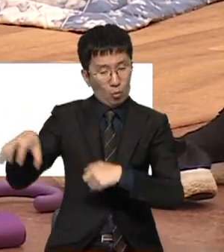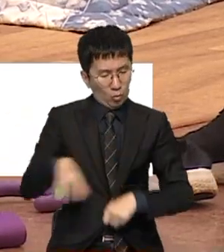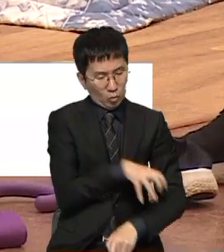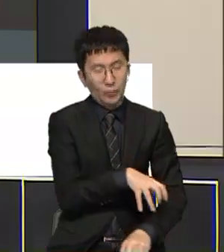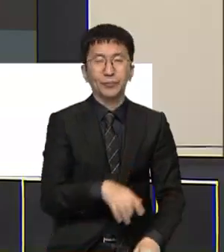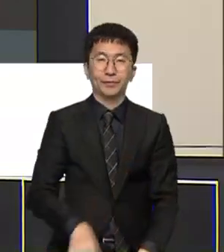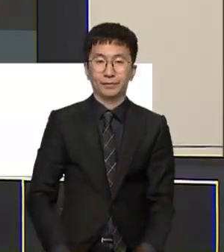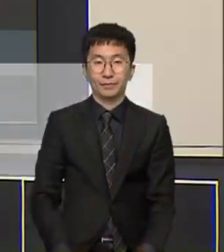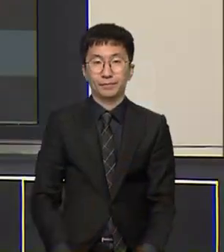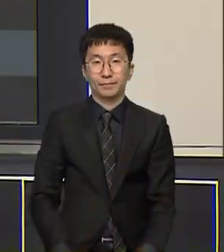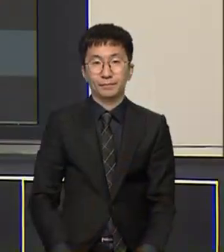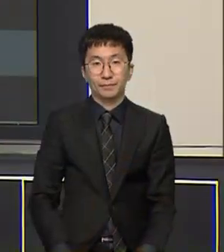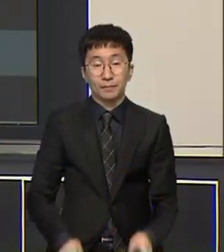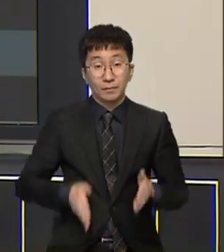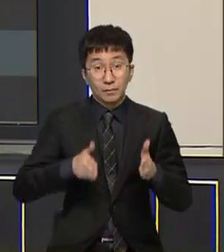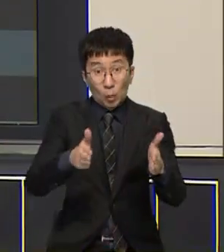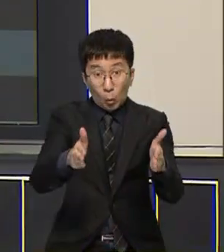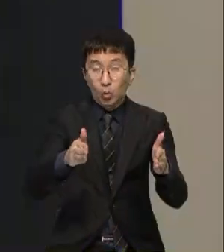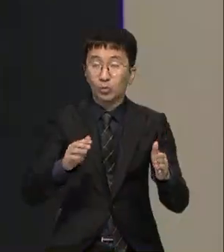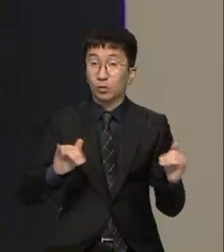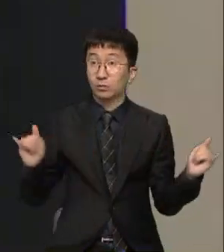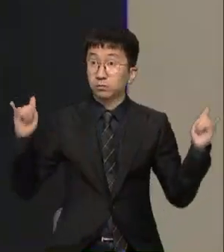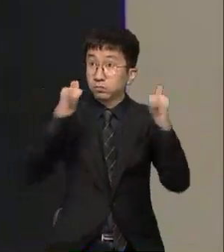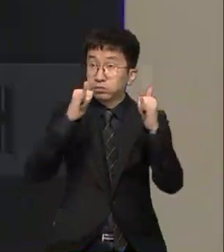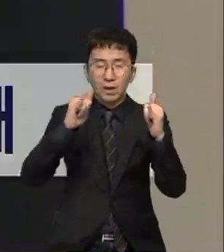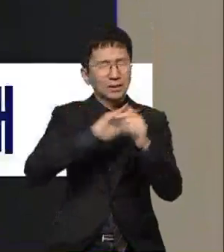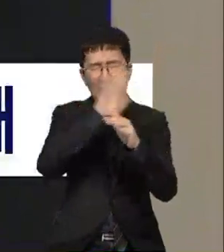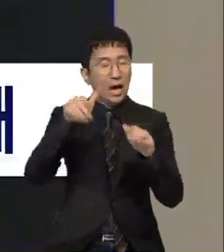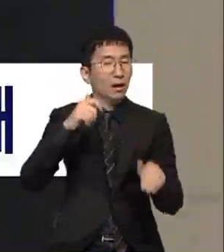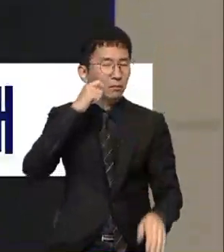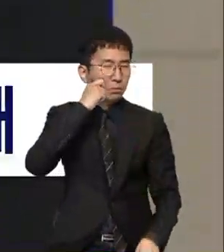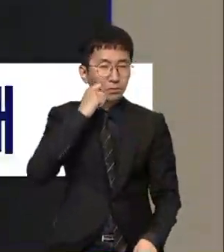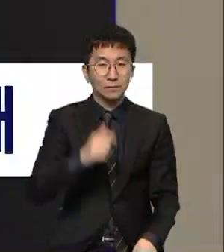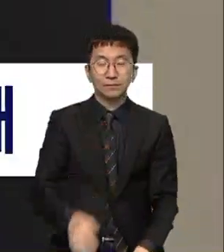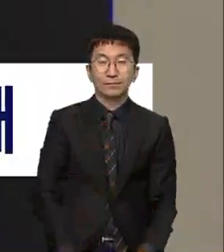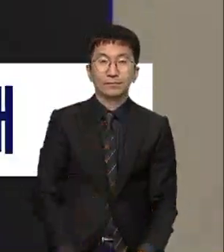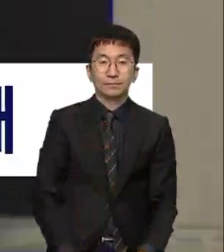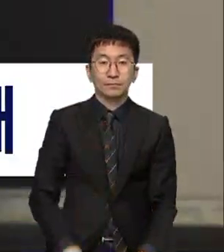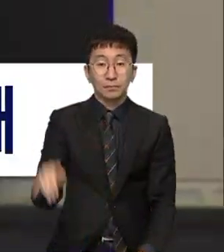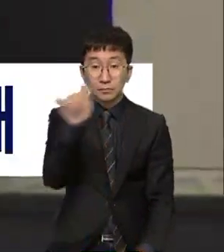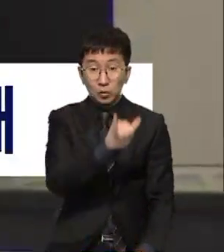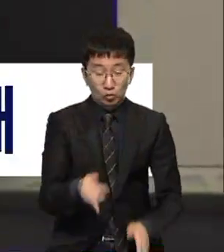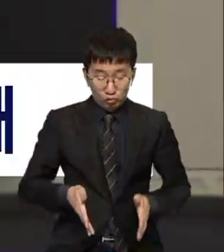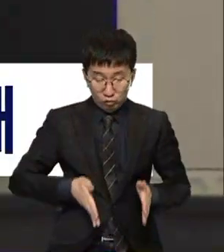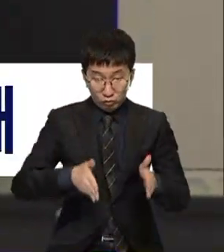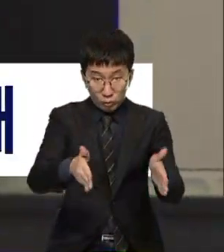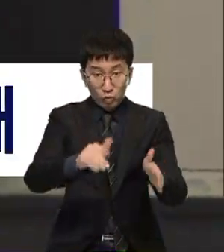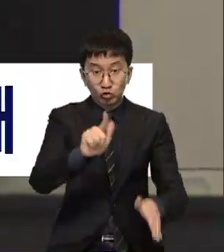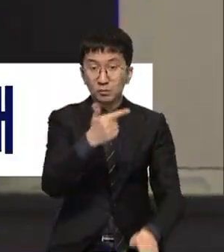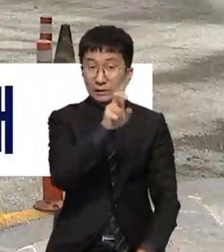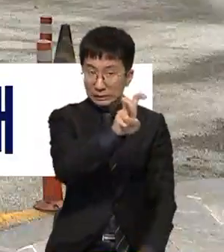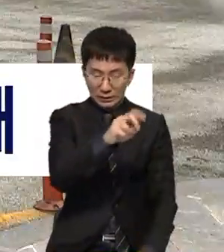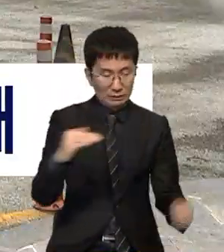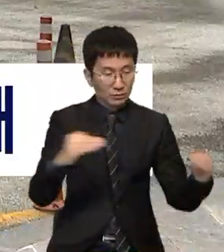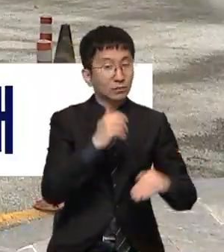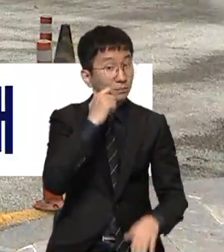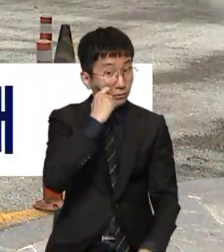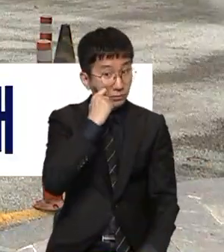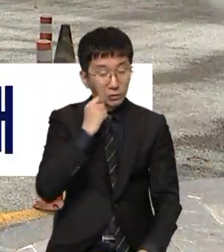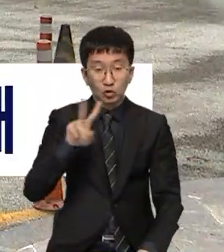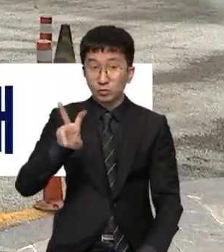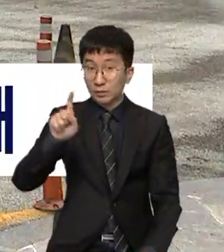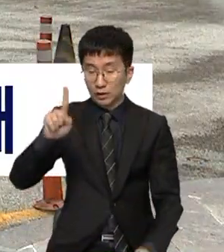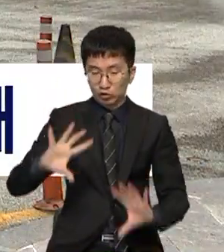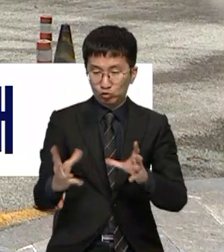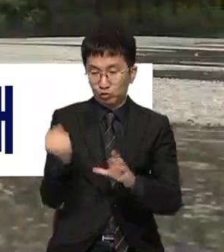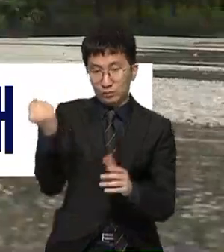집중됐습니다. 도로와 하늘 바닷길도 꽁꽁 묶였습니다. 전국도로 620곳을 비롯해 21개